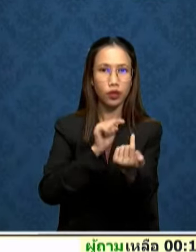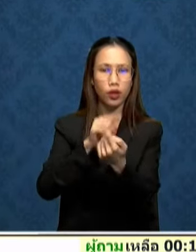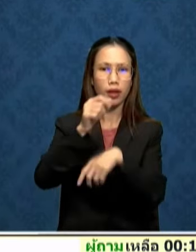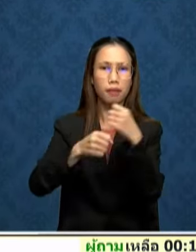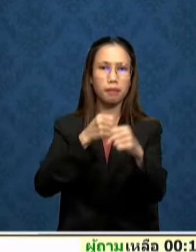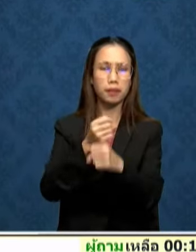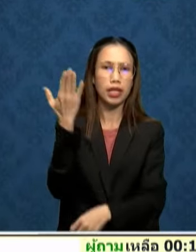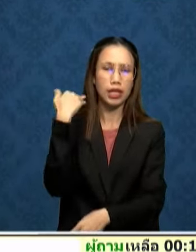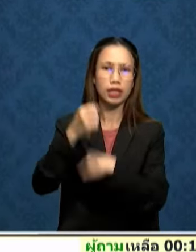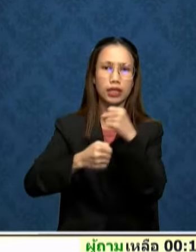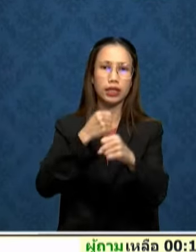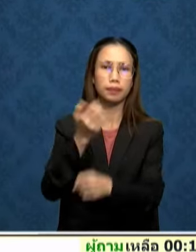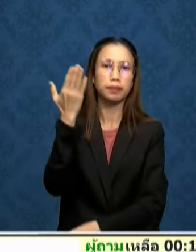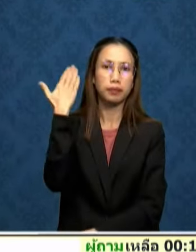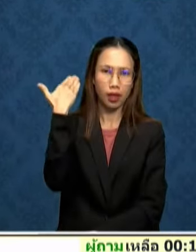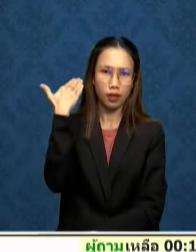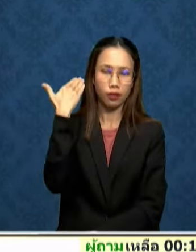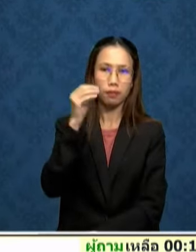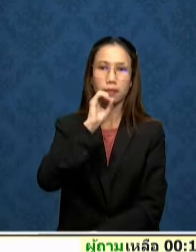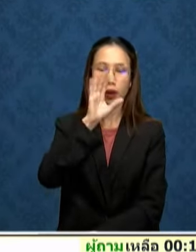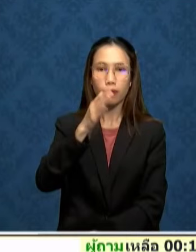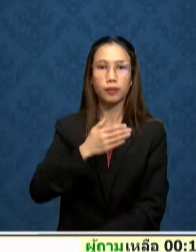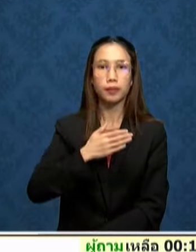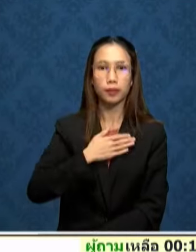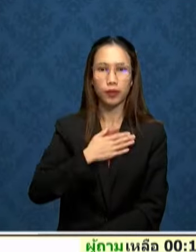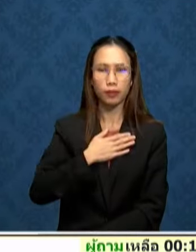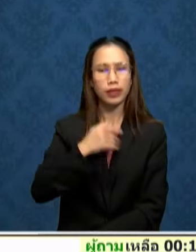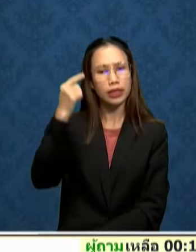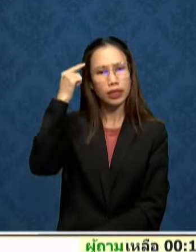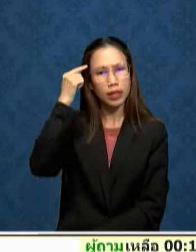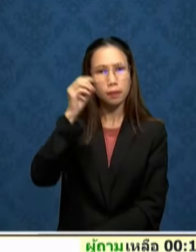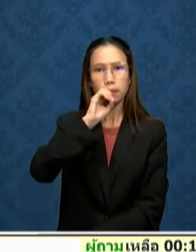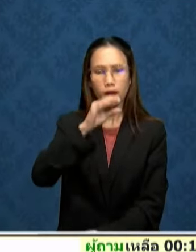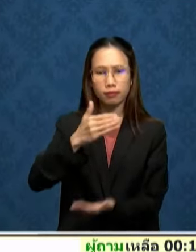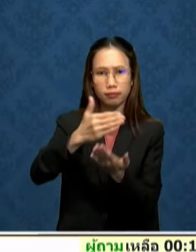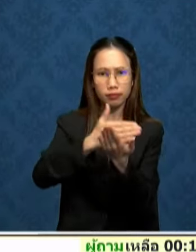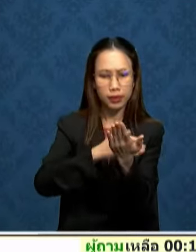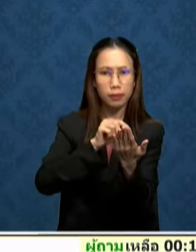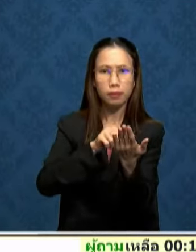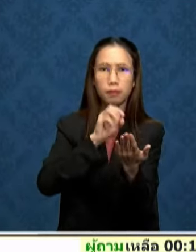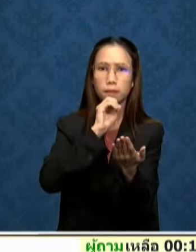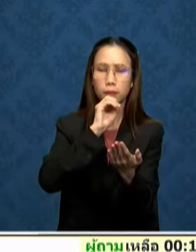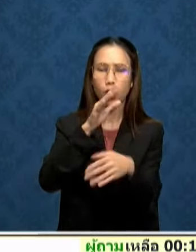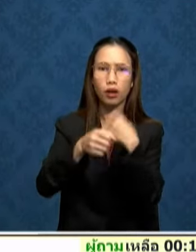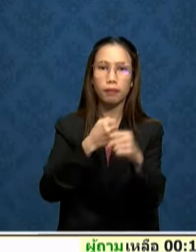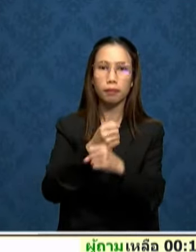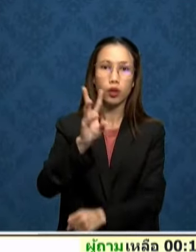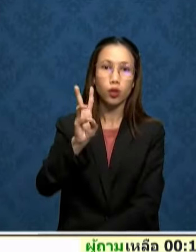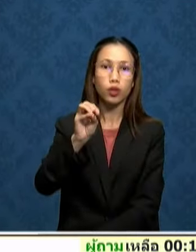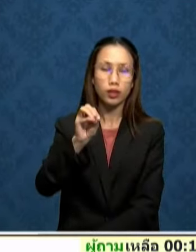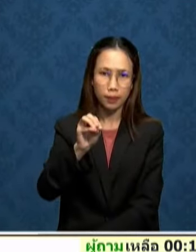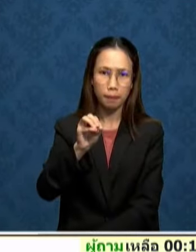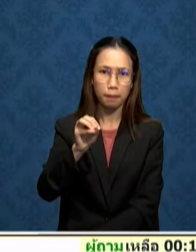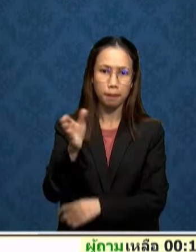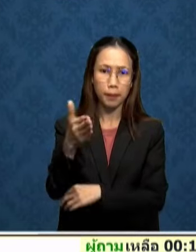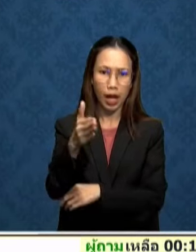ลายปีเป็น10ปีที่แล้วเนี่ยผมเนี่ยไม่สามารถระบุไปได้ว่าในปี60นั้นน่ะการ